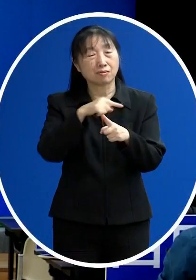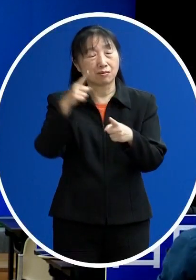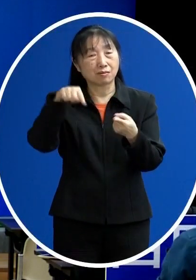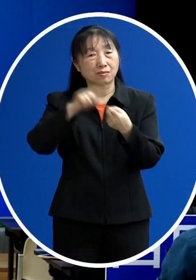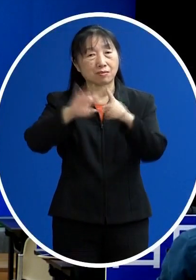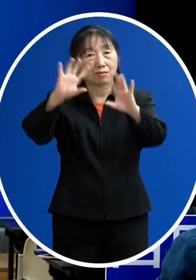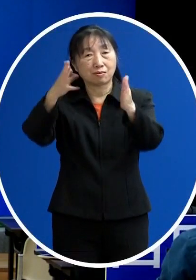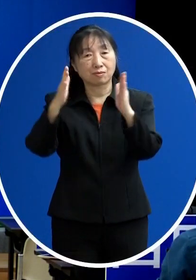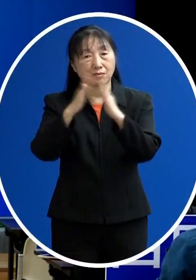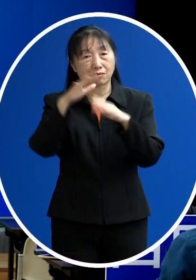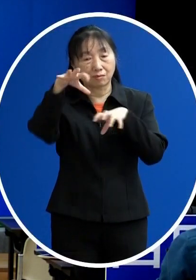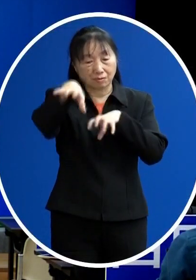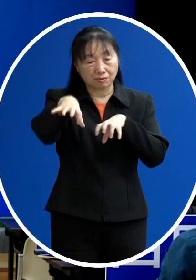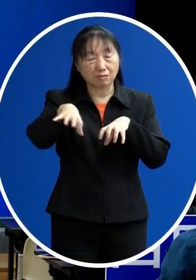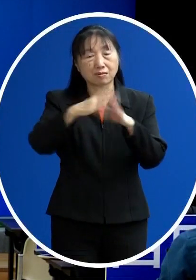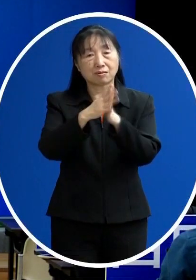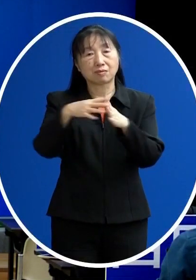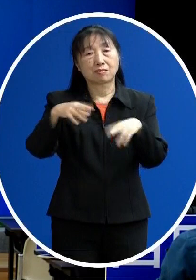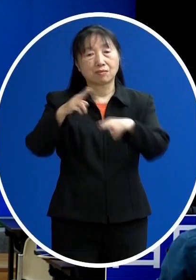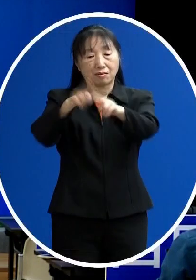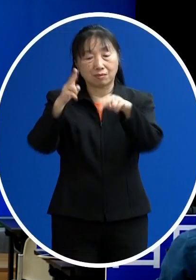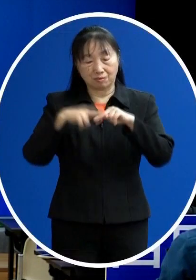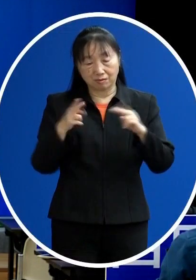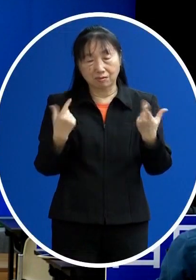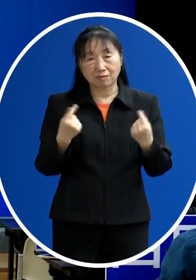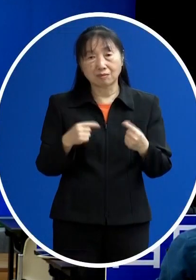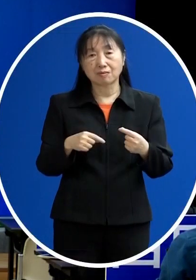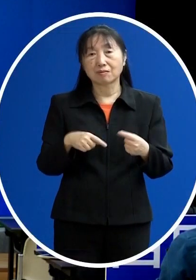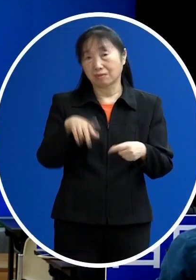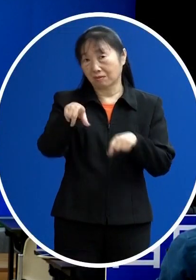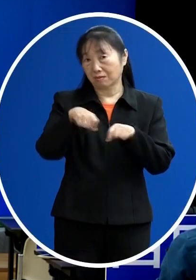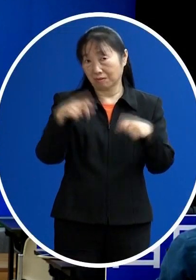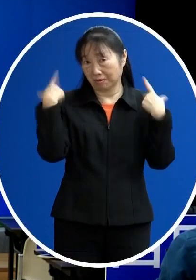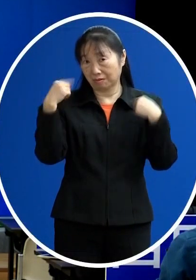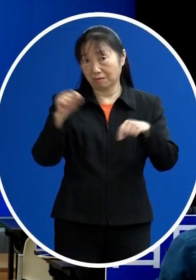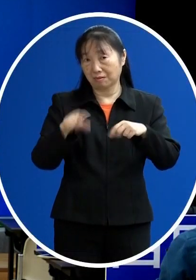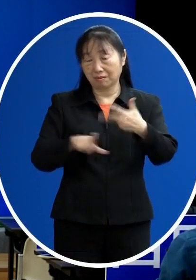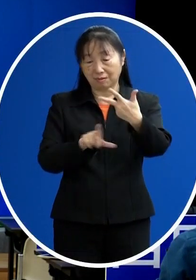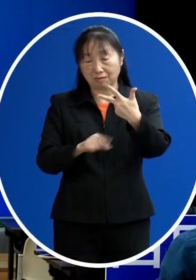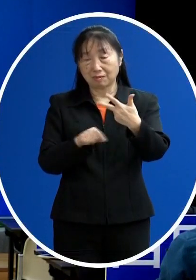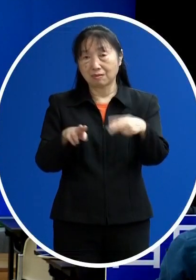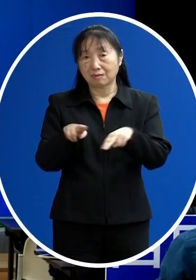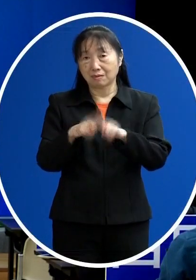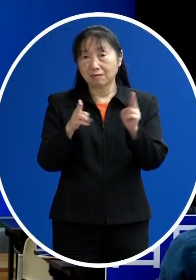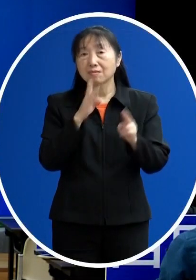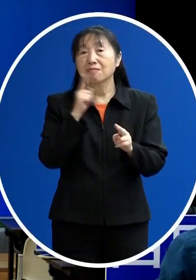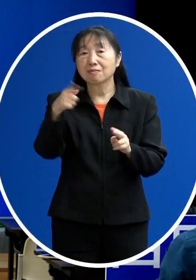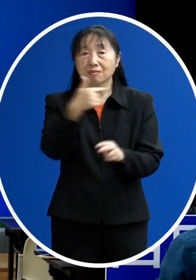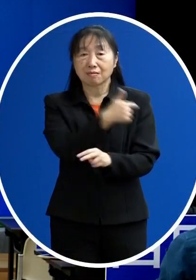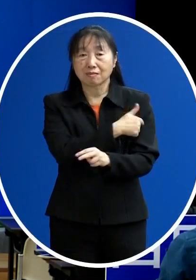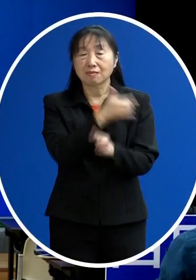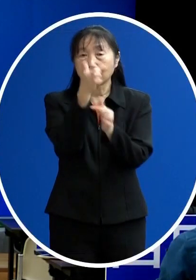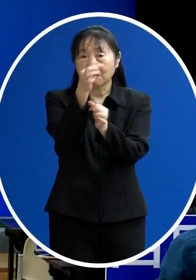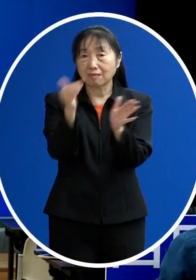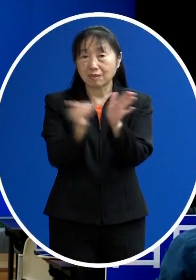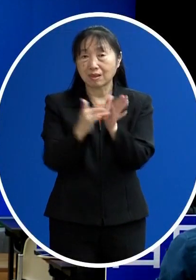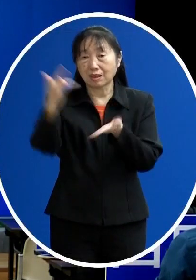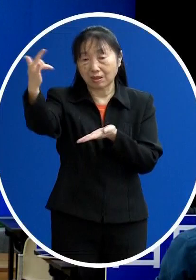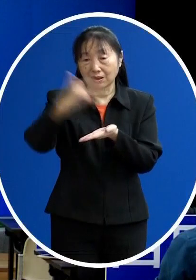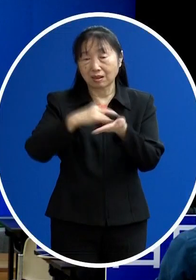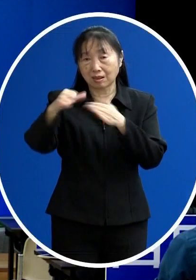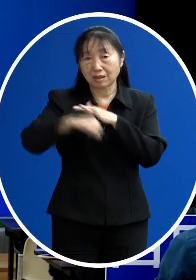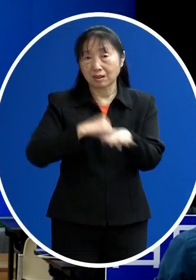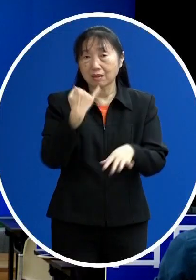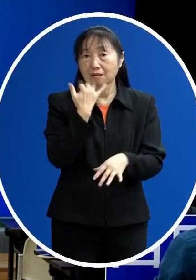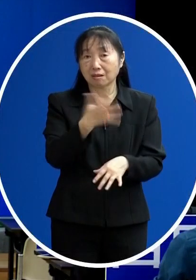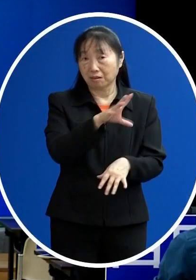放商务客出境，而且并且是预计七月可以开放完整接种的旅客入境。不晓得这指挥中心是否有这个规